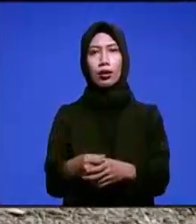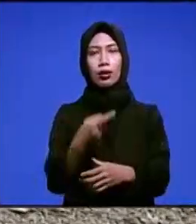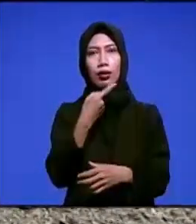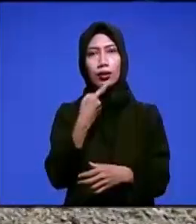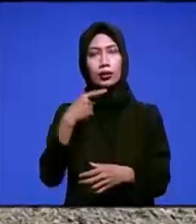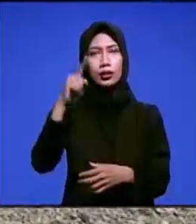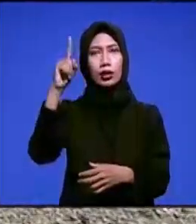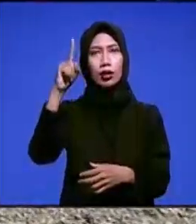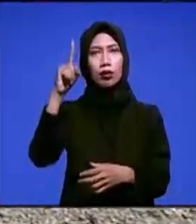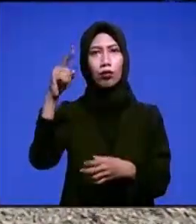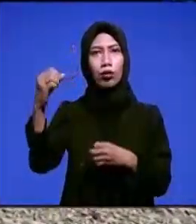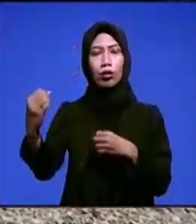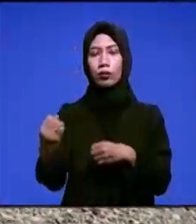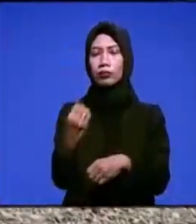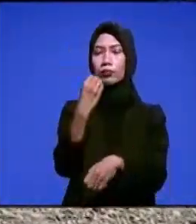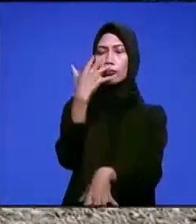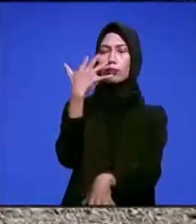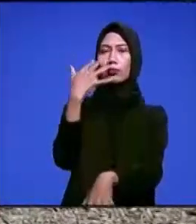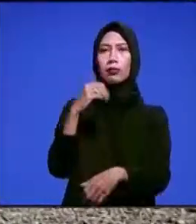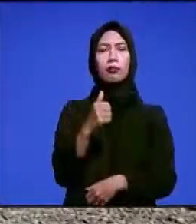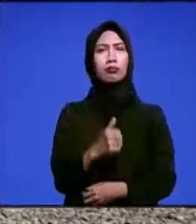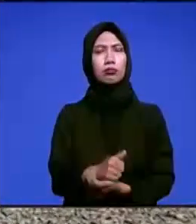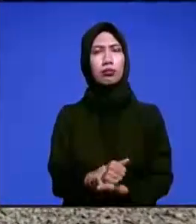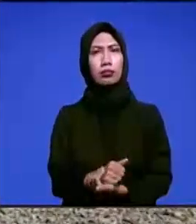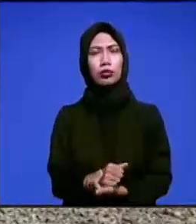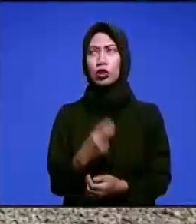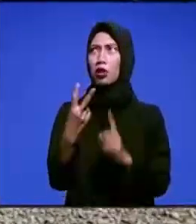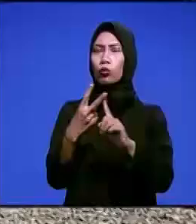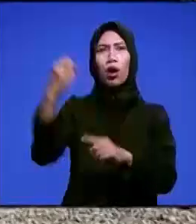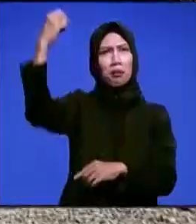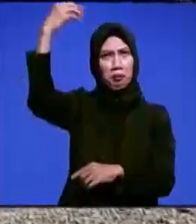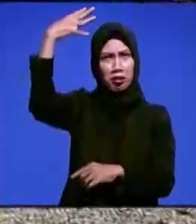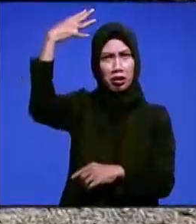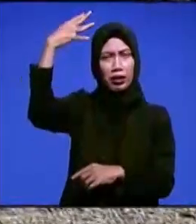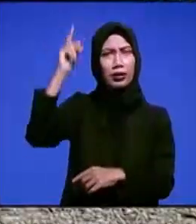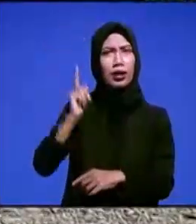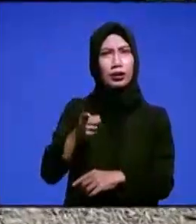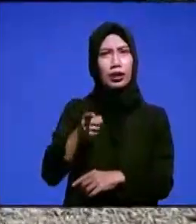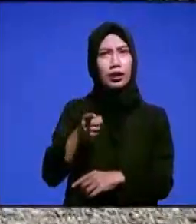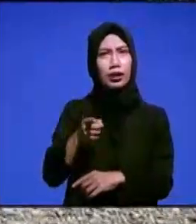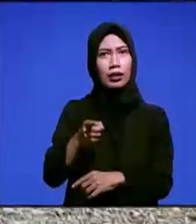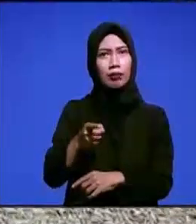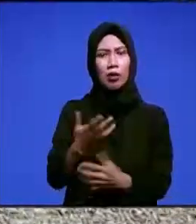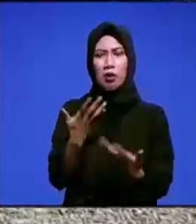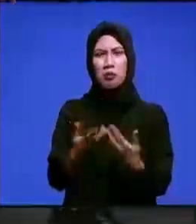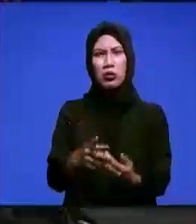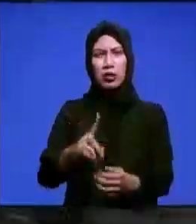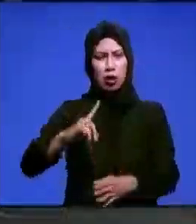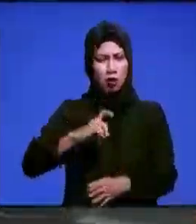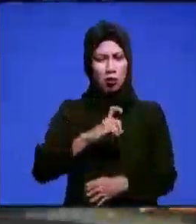udara oleh karena itu dengan adanya sinar matahari bukan hanya insya Allah virus akan